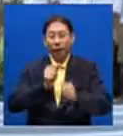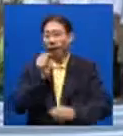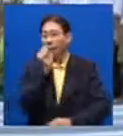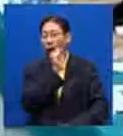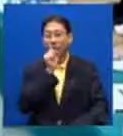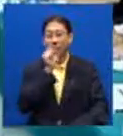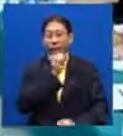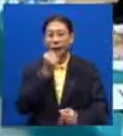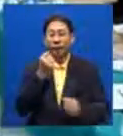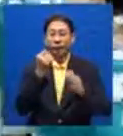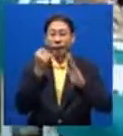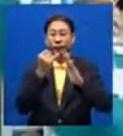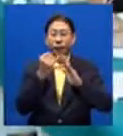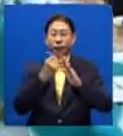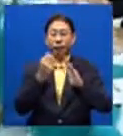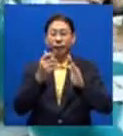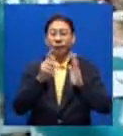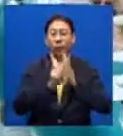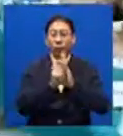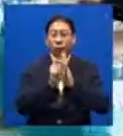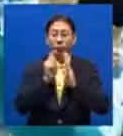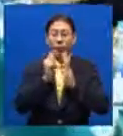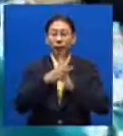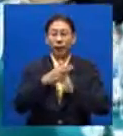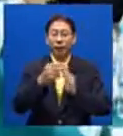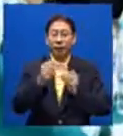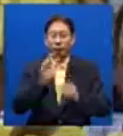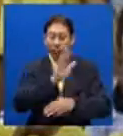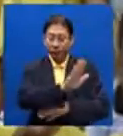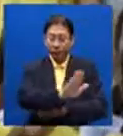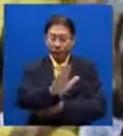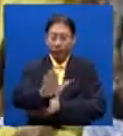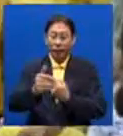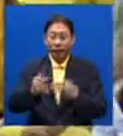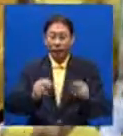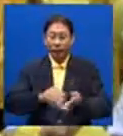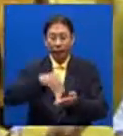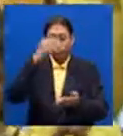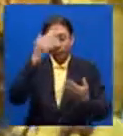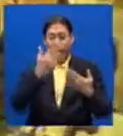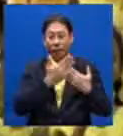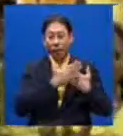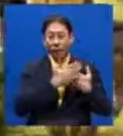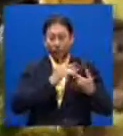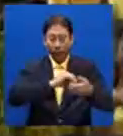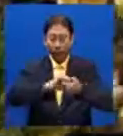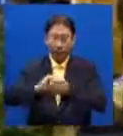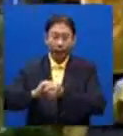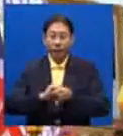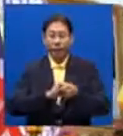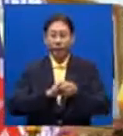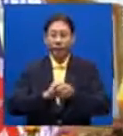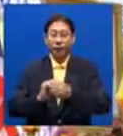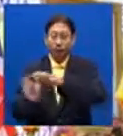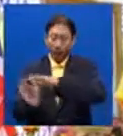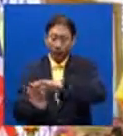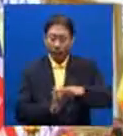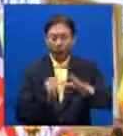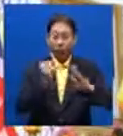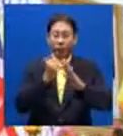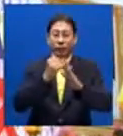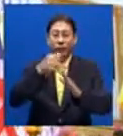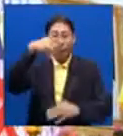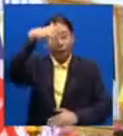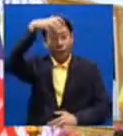สนามเทศบาลตำบลบ้านไร่เพื่อปลูกฝังให้เยาวชนและประชาชนเสริมสร้างความรักความสามัคคีและปิดท้ายที่จังหวัดสิงห์บุรีค่ะ